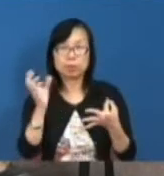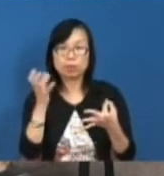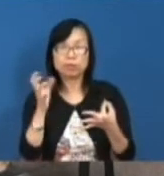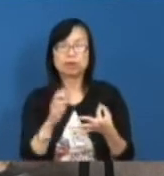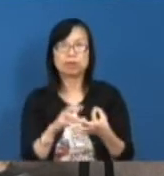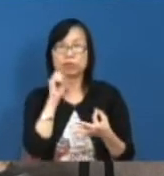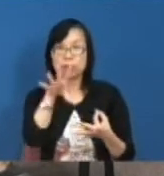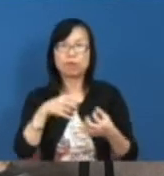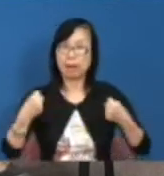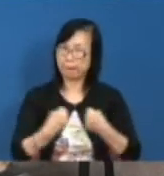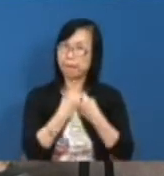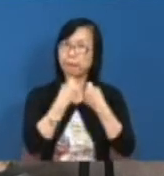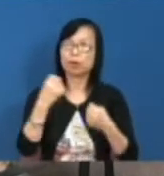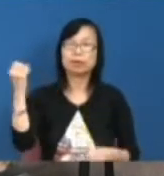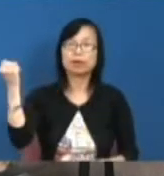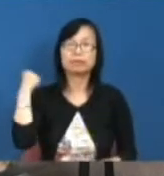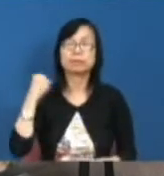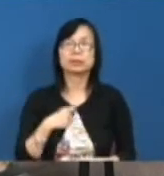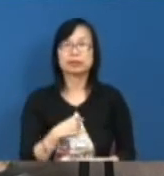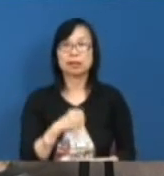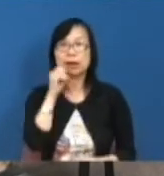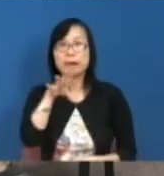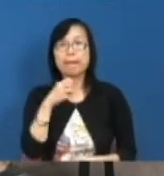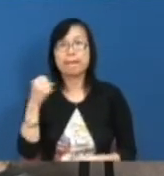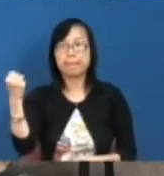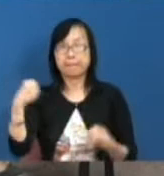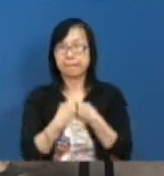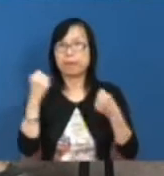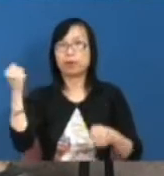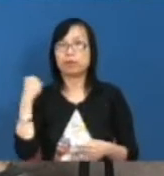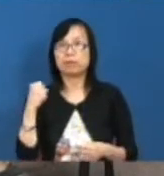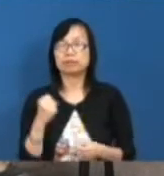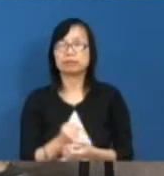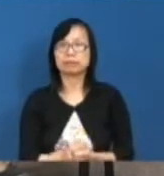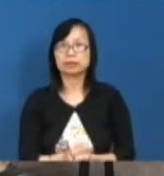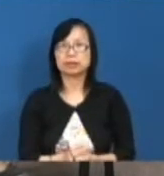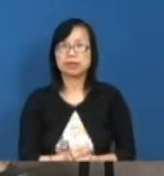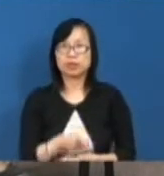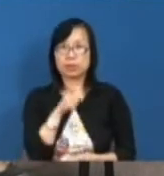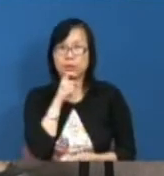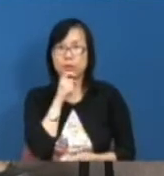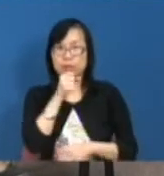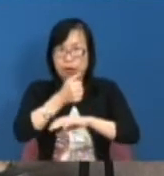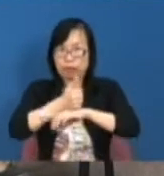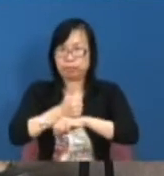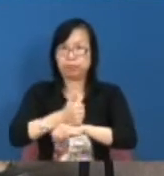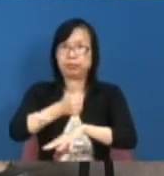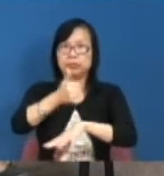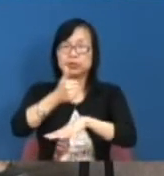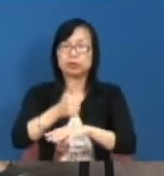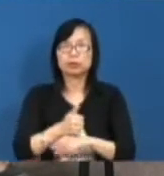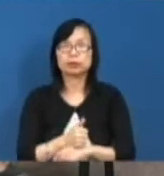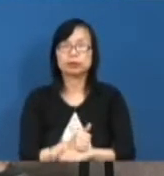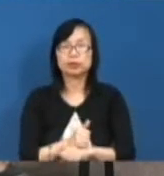後用嘅係暴力啦。咁我話暴力梗係要，如果話我哋你指責人哋行使暴力，梗係即係話佢有系統咁用啦，有心咁